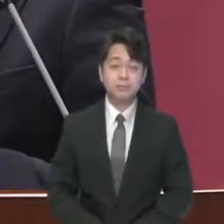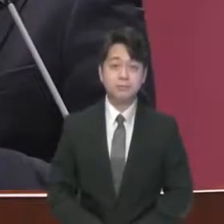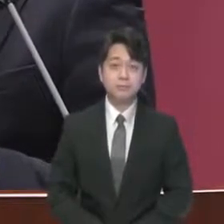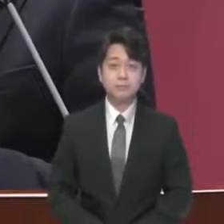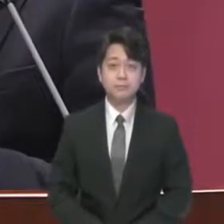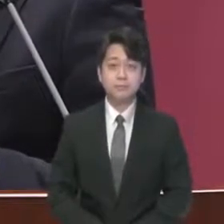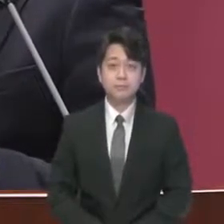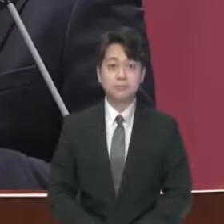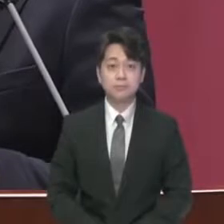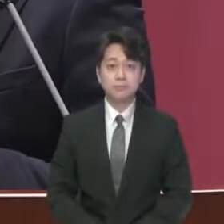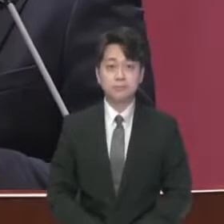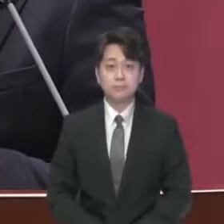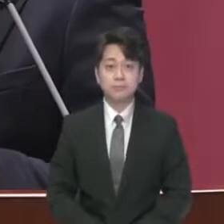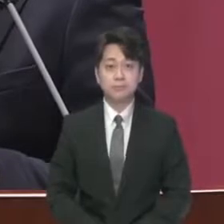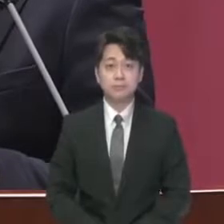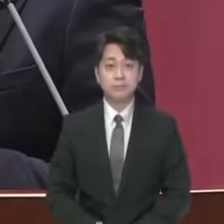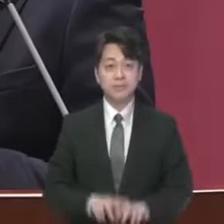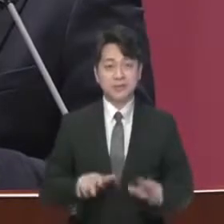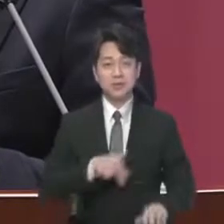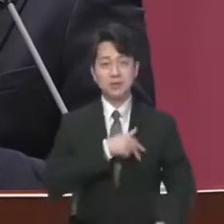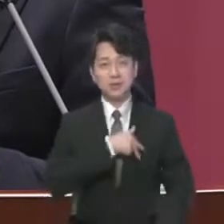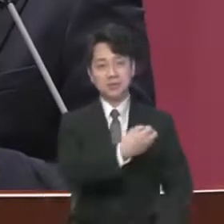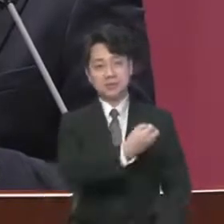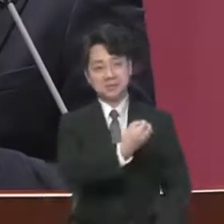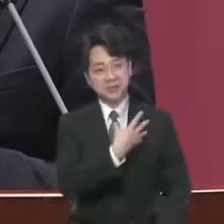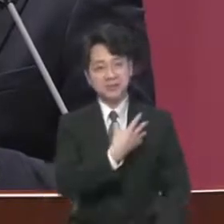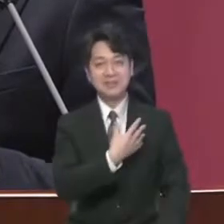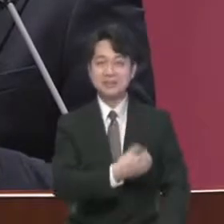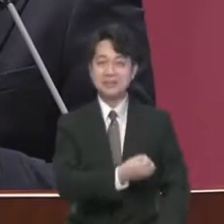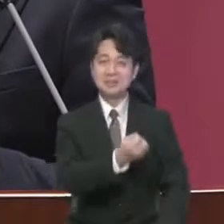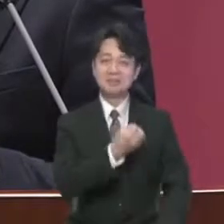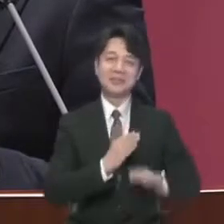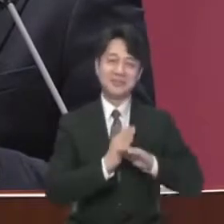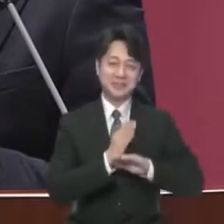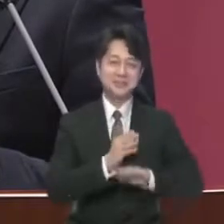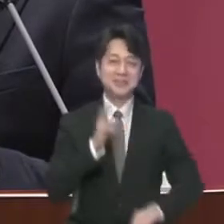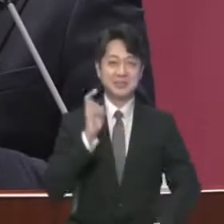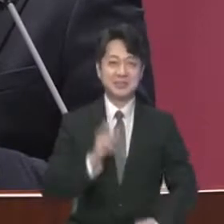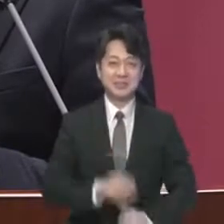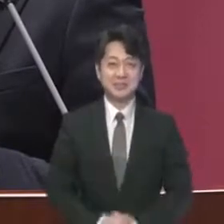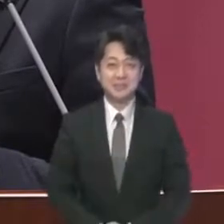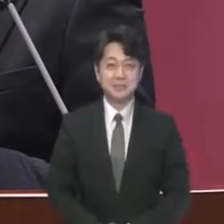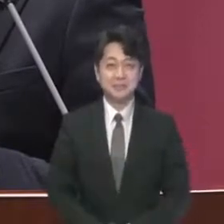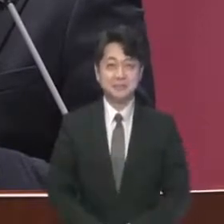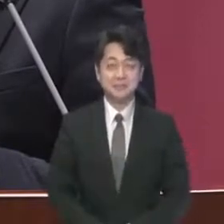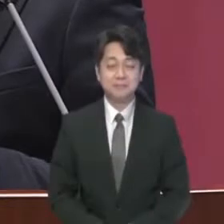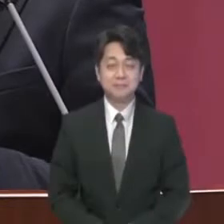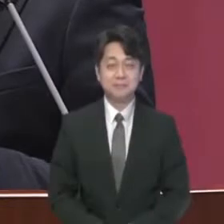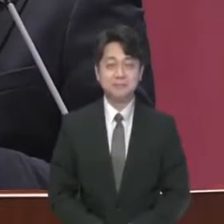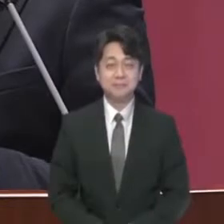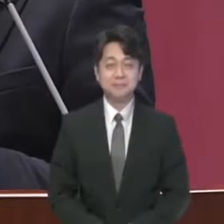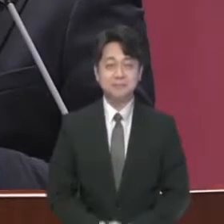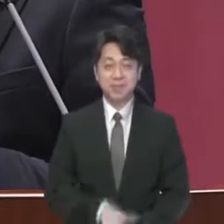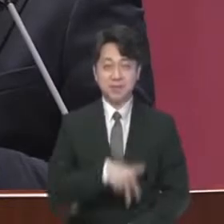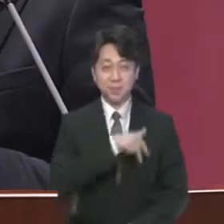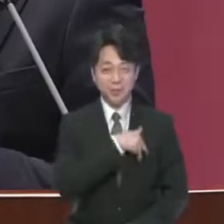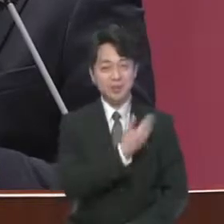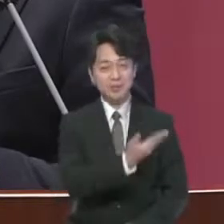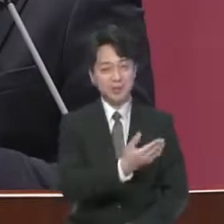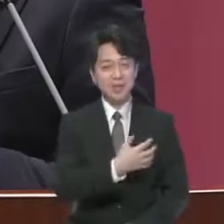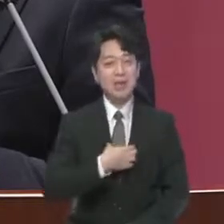그렇게 말씀하시는 건 좀 과도한 측면이 있다고 보입니다. 그리고 의원님께서 우려하신